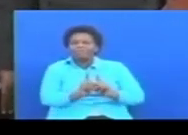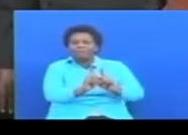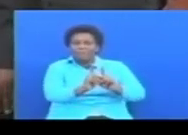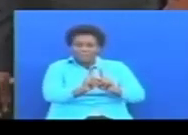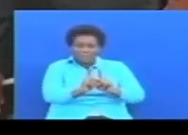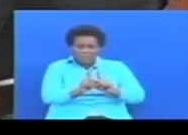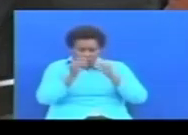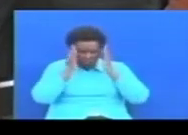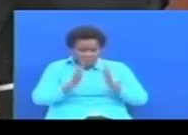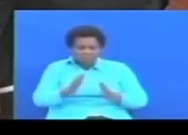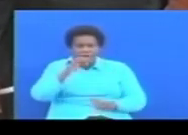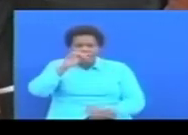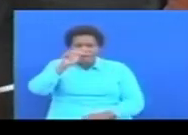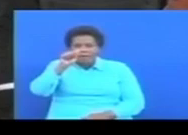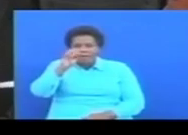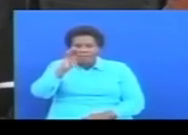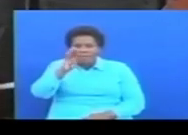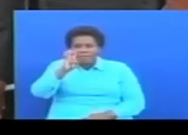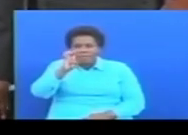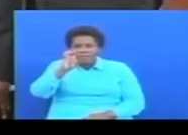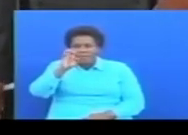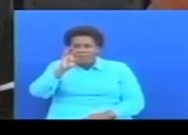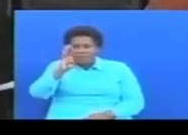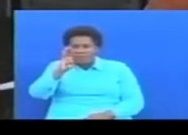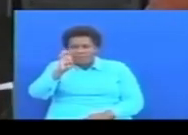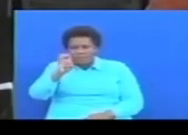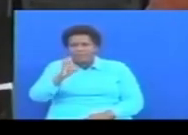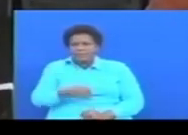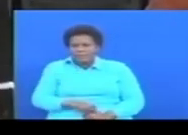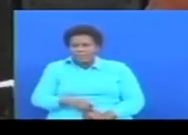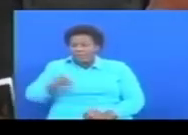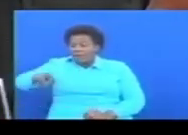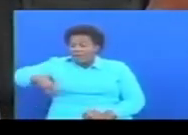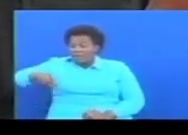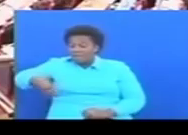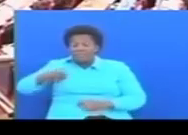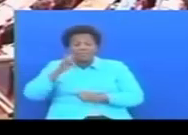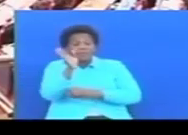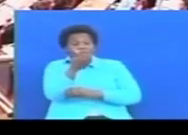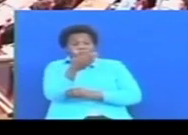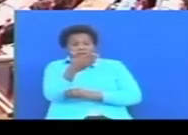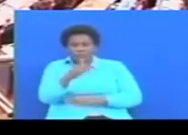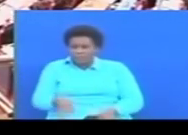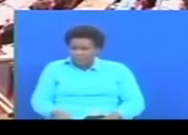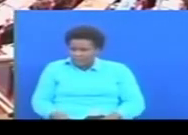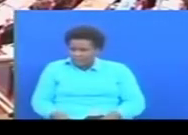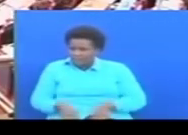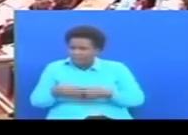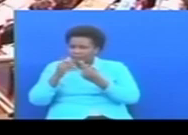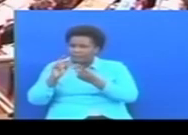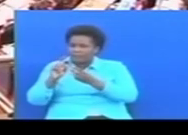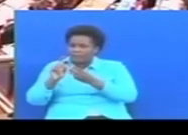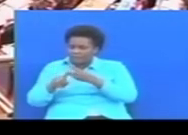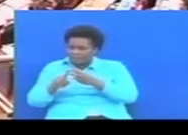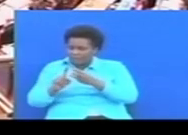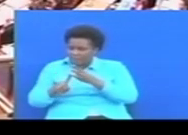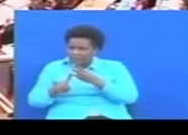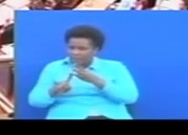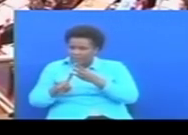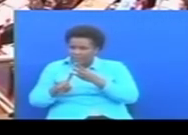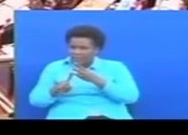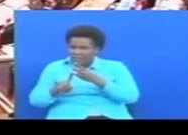ambaye ni afisa wa balozi wa ubalozi, na pia Bwana Makamba Dahari Makamba,